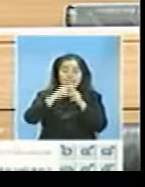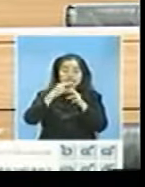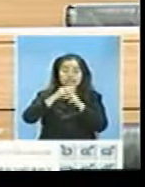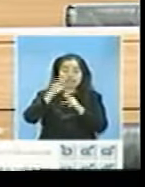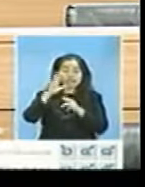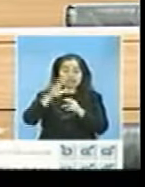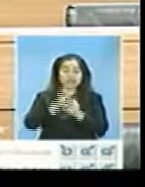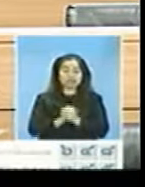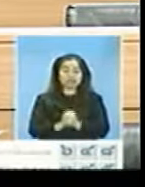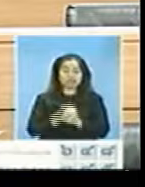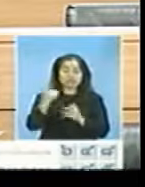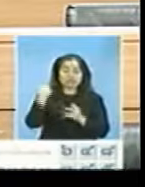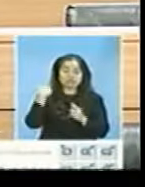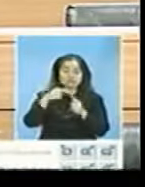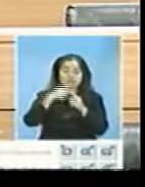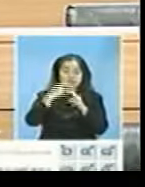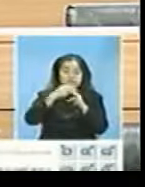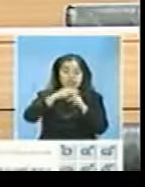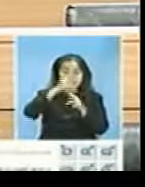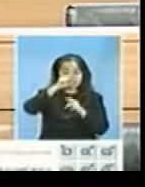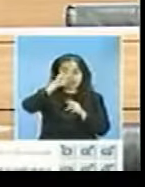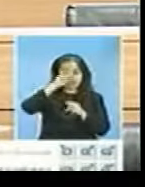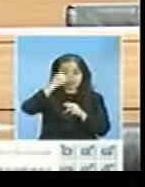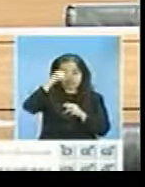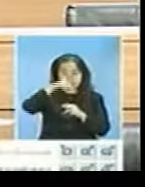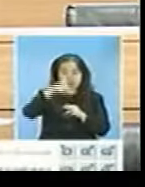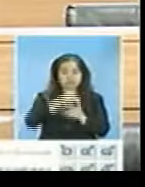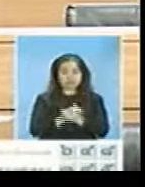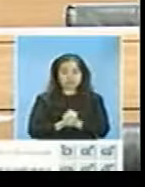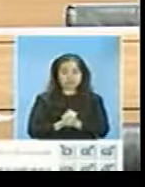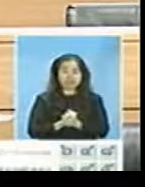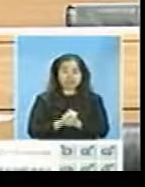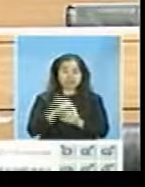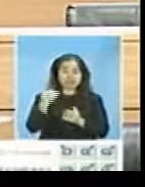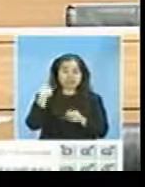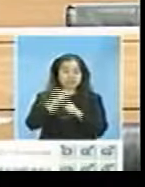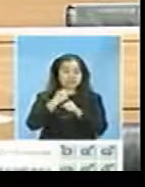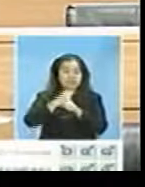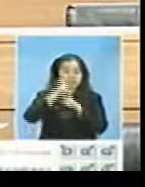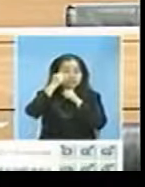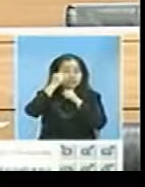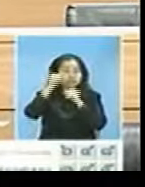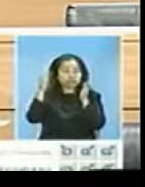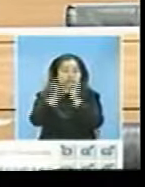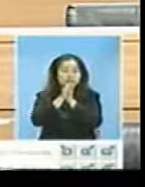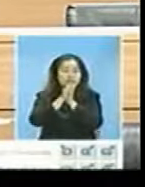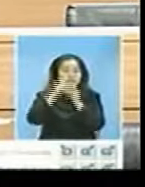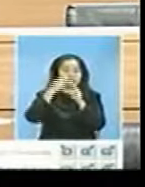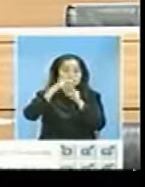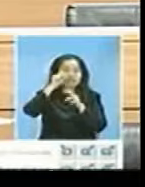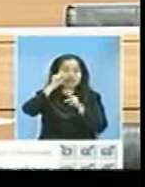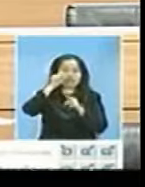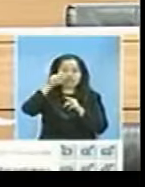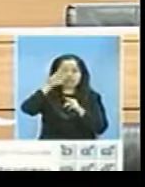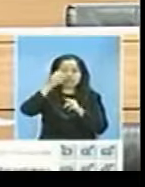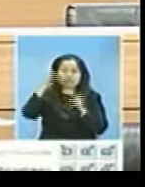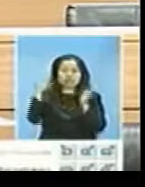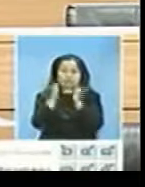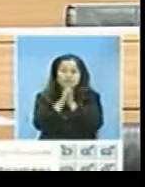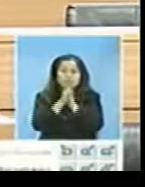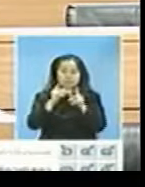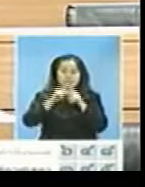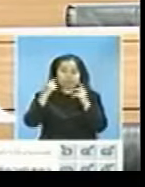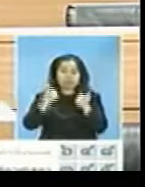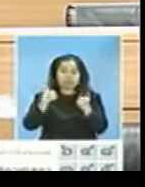ามท่านสมเจตบุญถนอมนะครับท่านทำปฏิวัติมากับท่านสนธิวันที่เราพูด